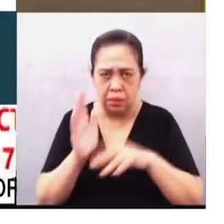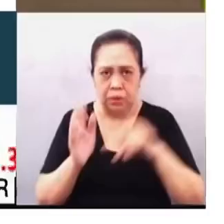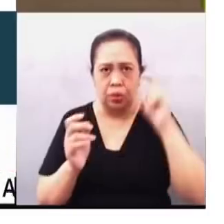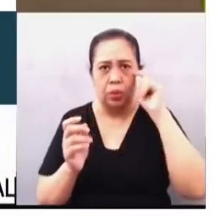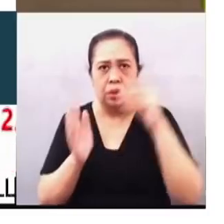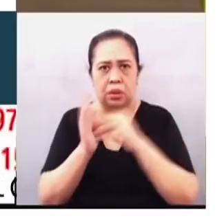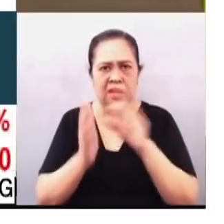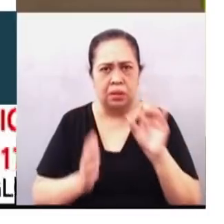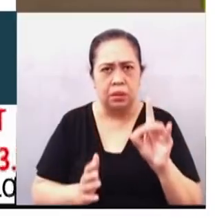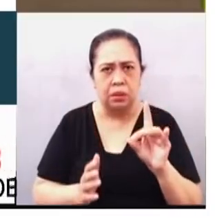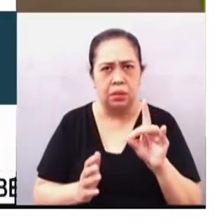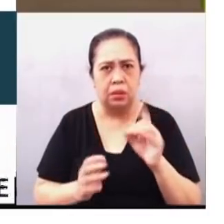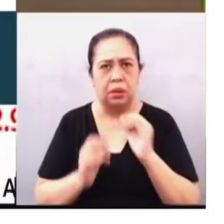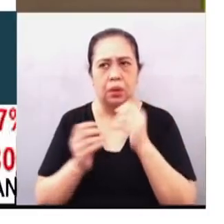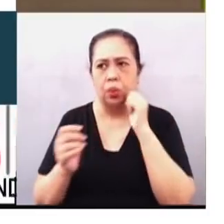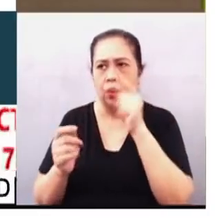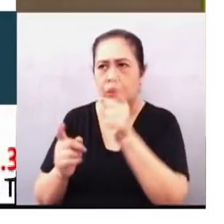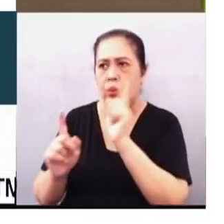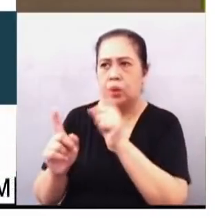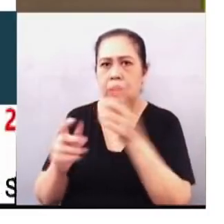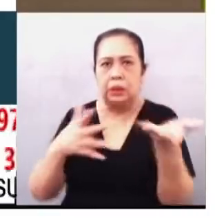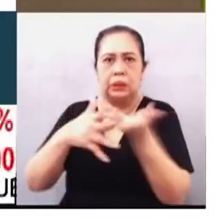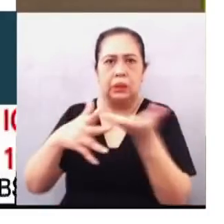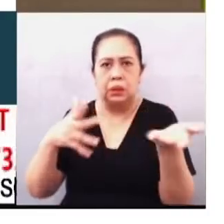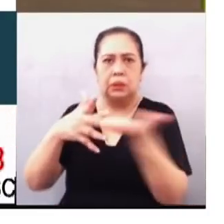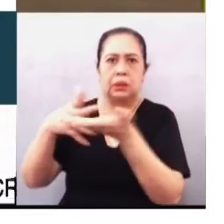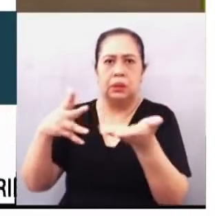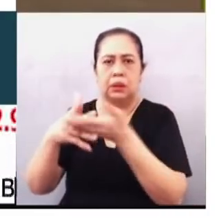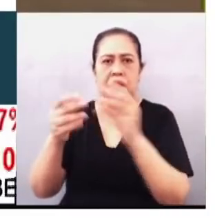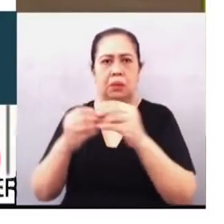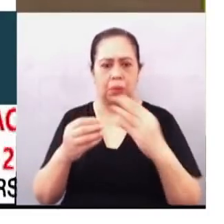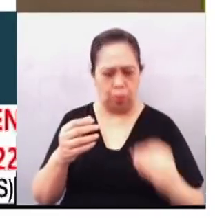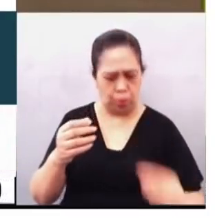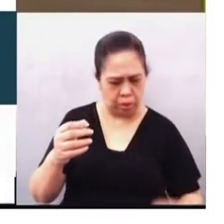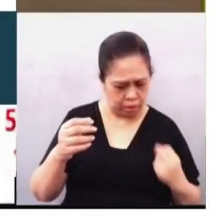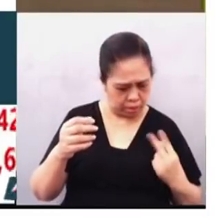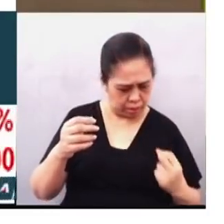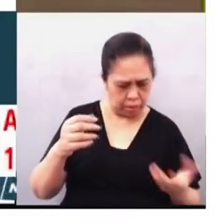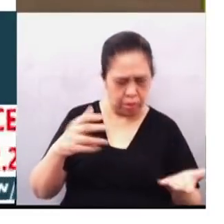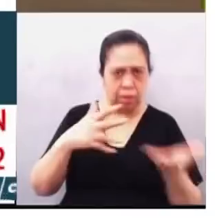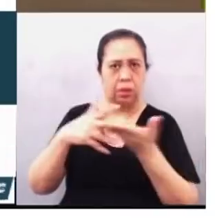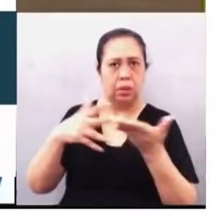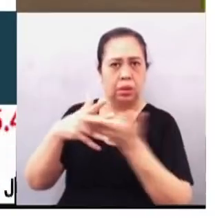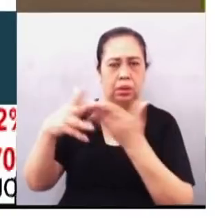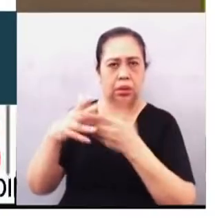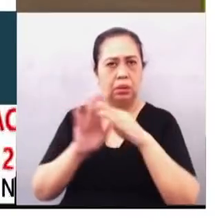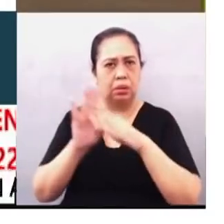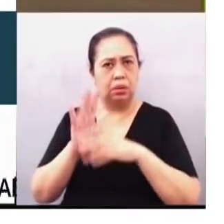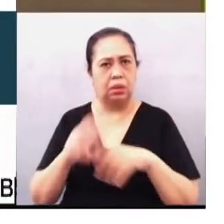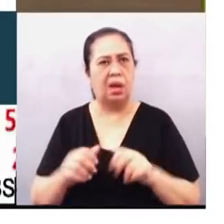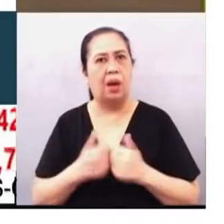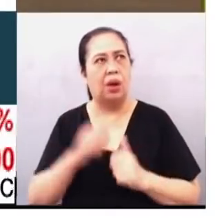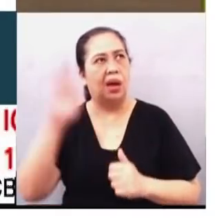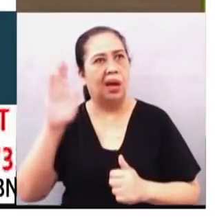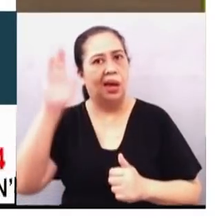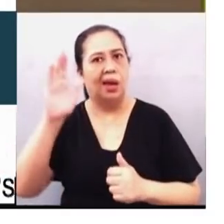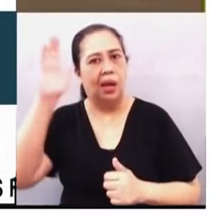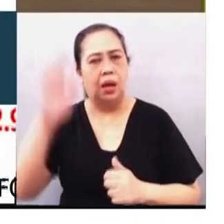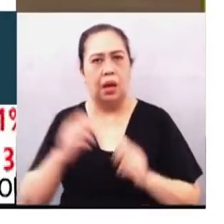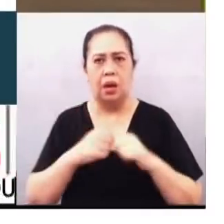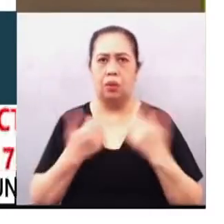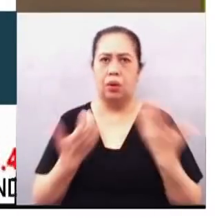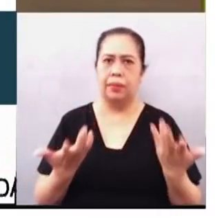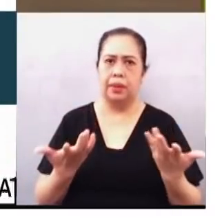8. Ang in-entertain mo yung singit ng mga number 14, number 13, number 15 sa listahan. Paano kami angat dito